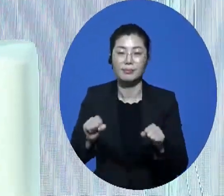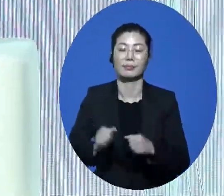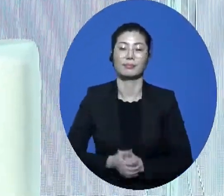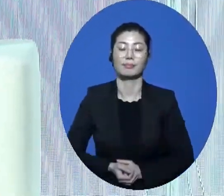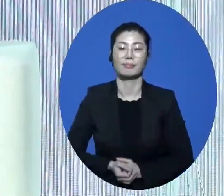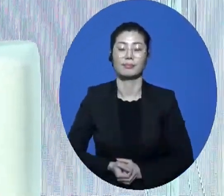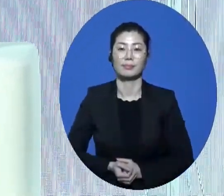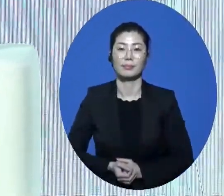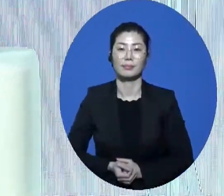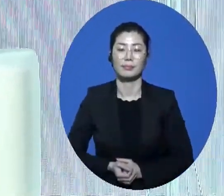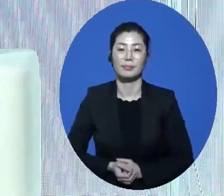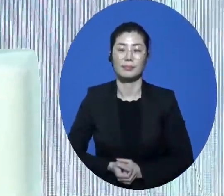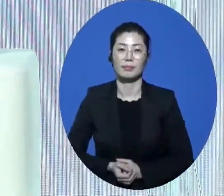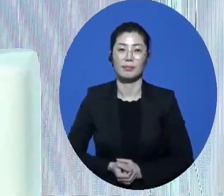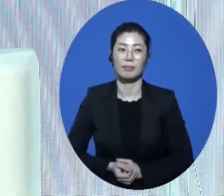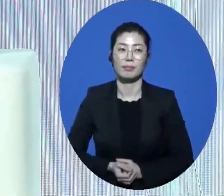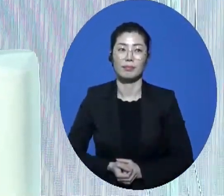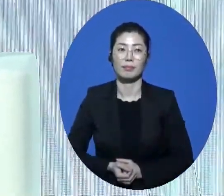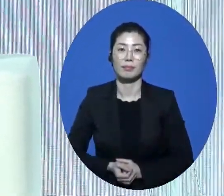안녕하십니까?